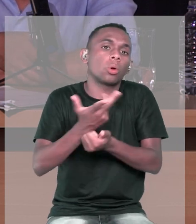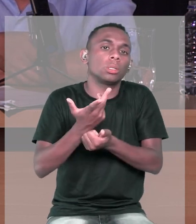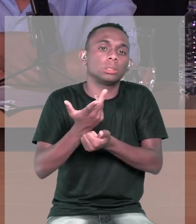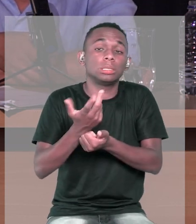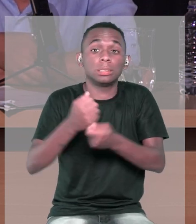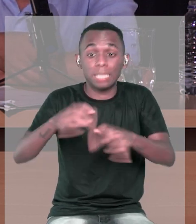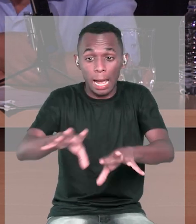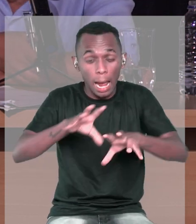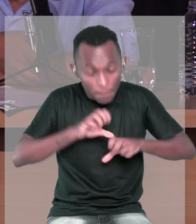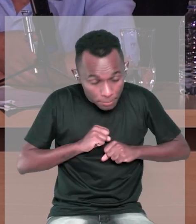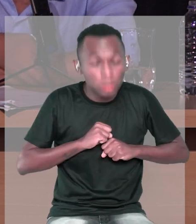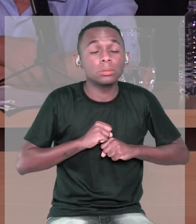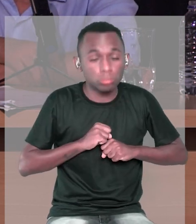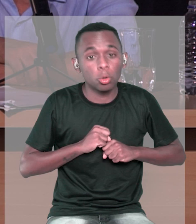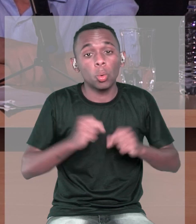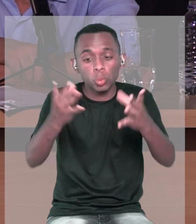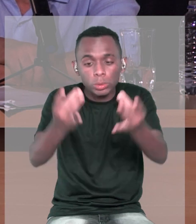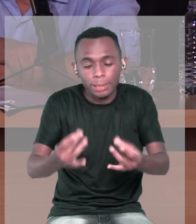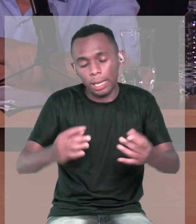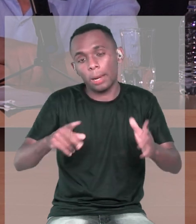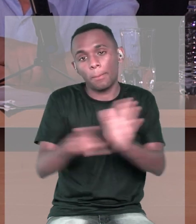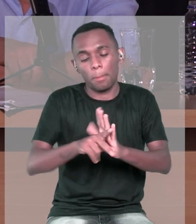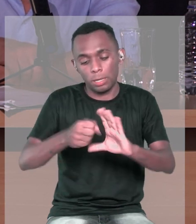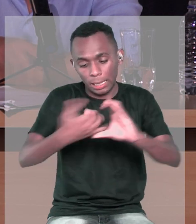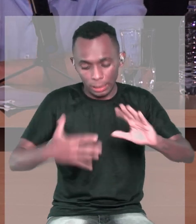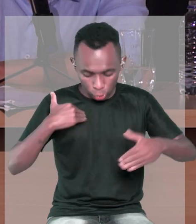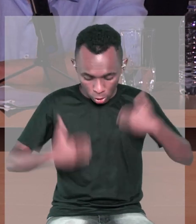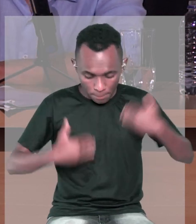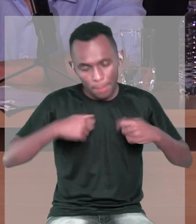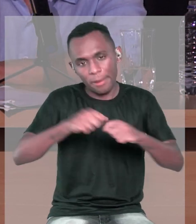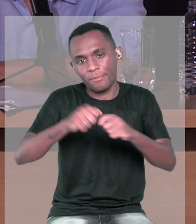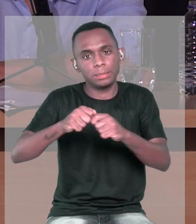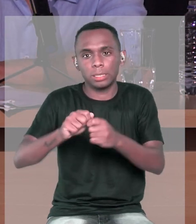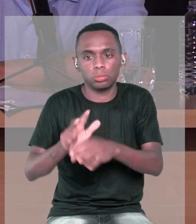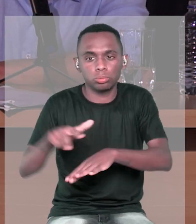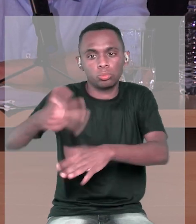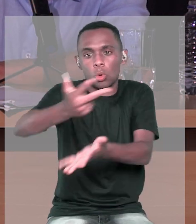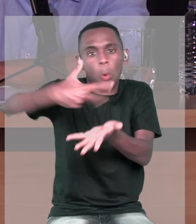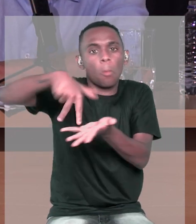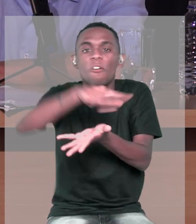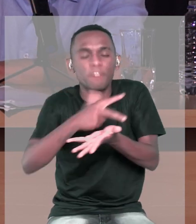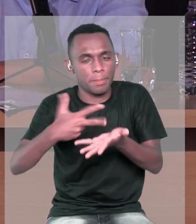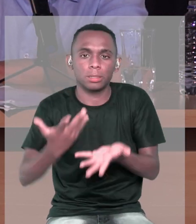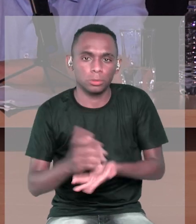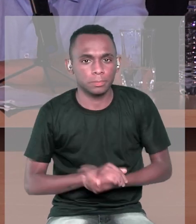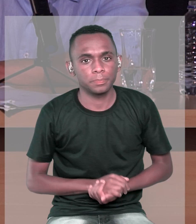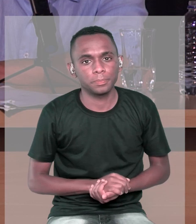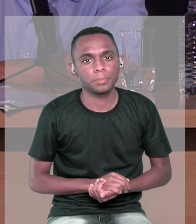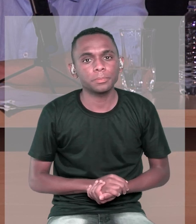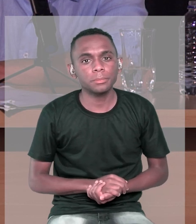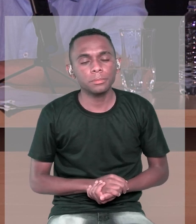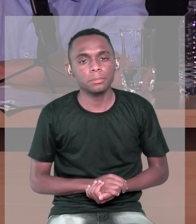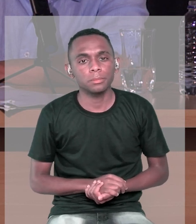das propriedades. Você se apropria do seu corpo para poder fazer os movimentos. Notre traducteur préféré